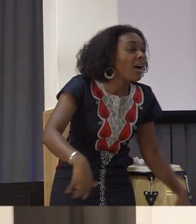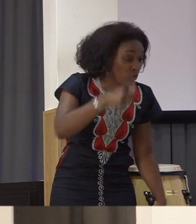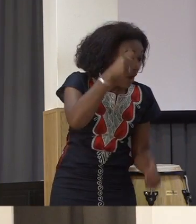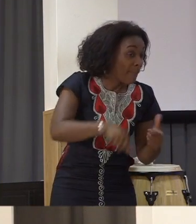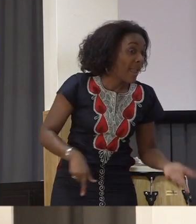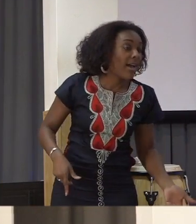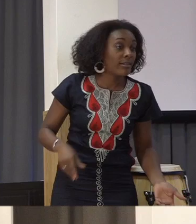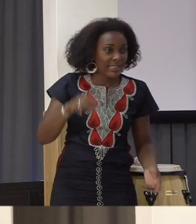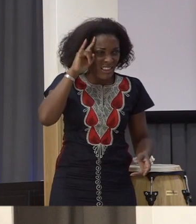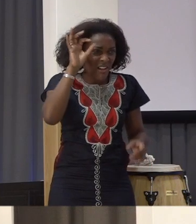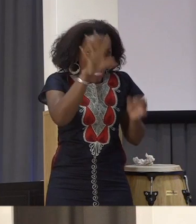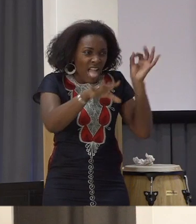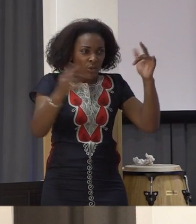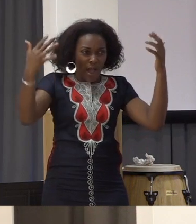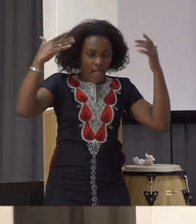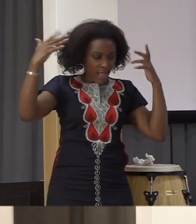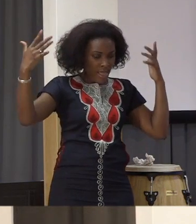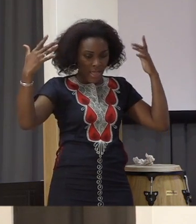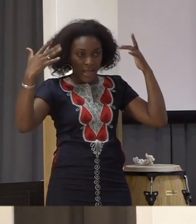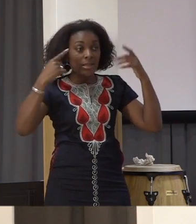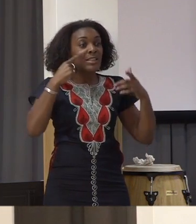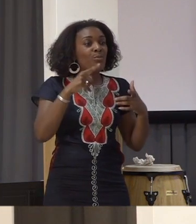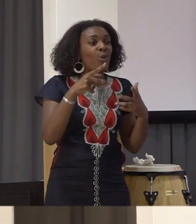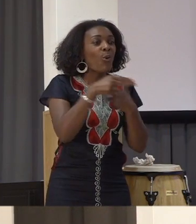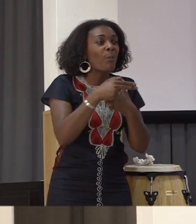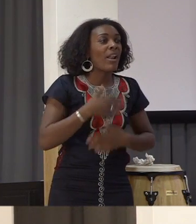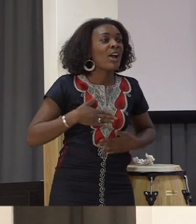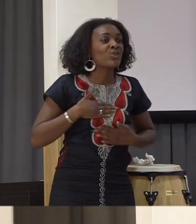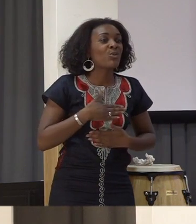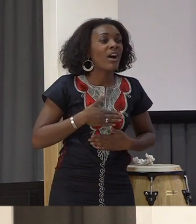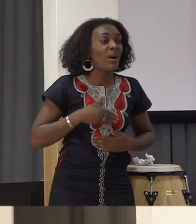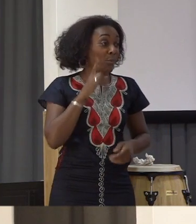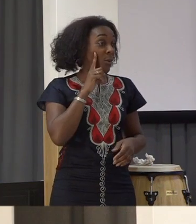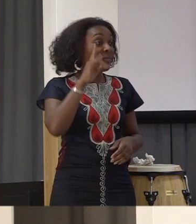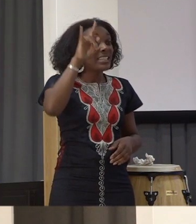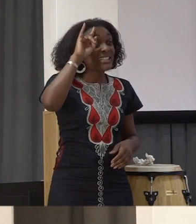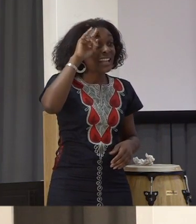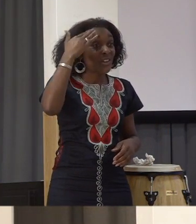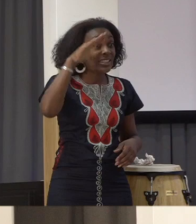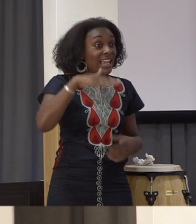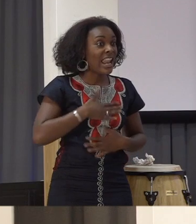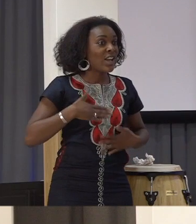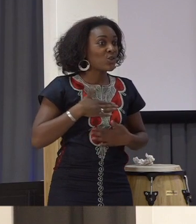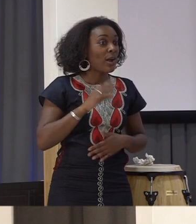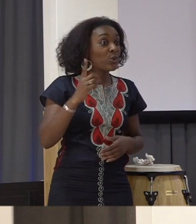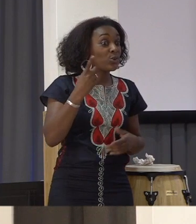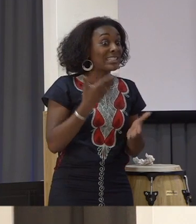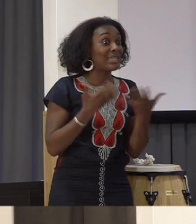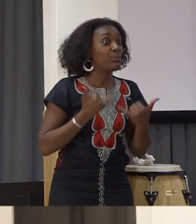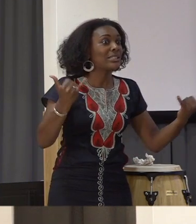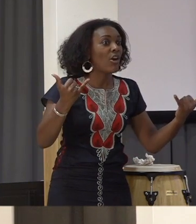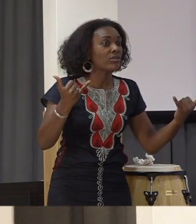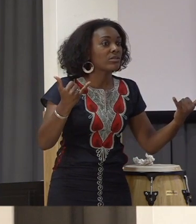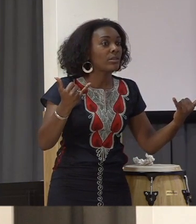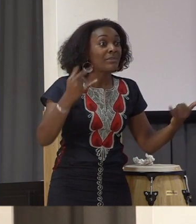Quand l'ennemi te donne ces pensées-là, c'est pour t'empêcher d'être dans la joie. Parce qu'il sait que la joie de Dieu, c'est une force et une puissance. Et